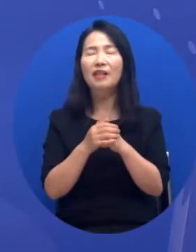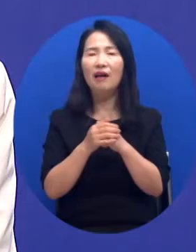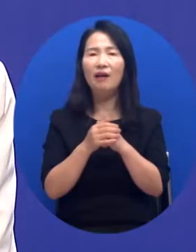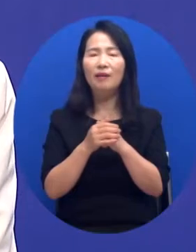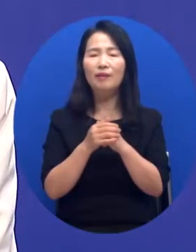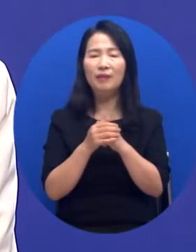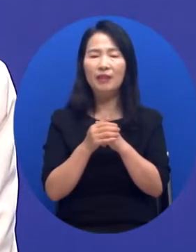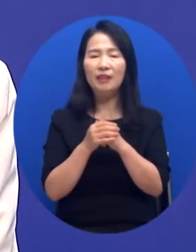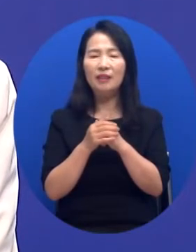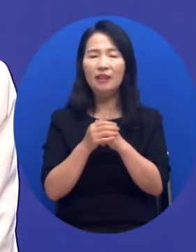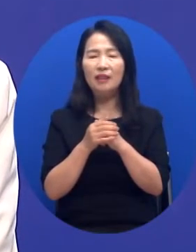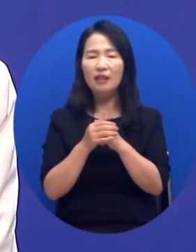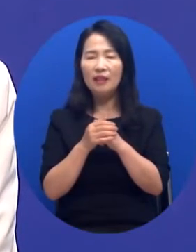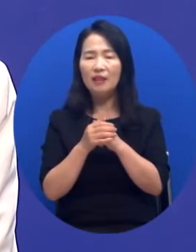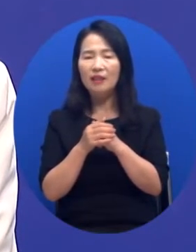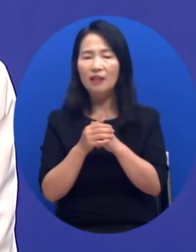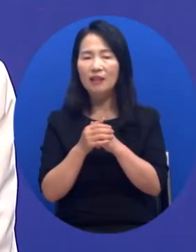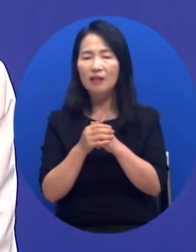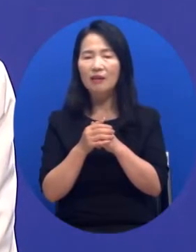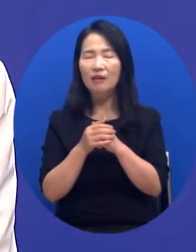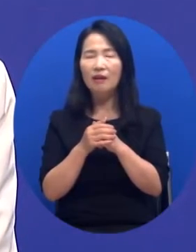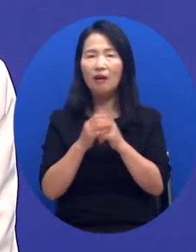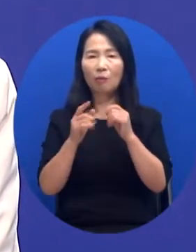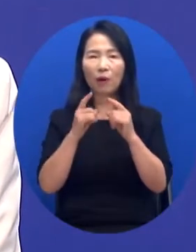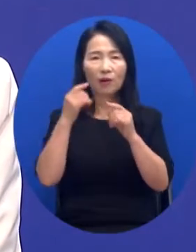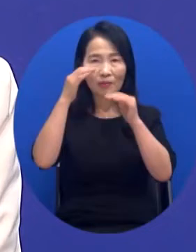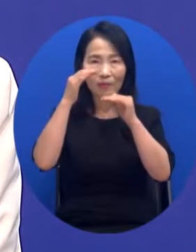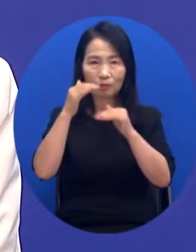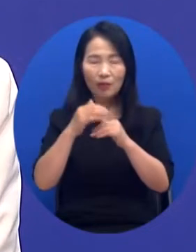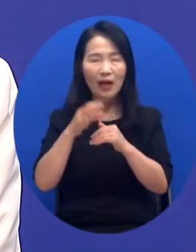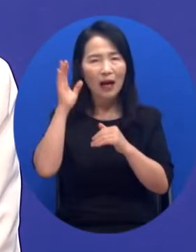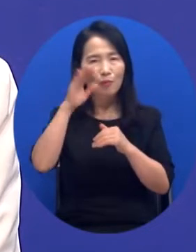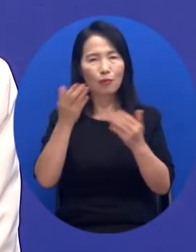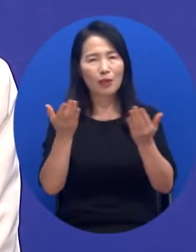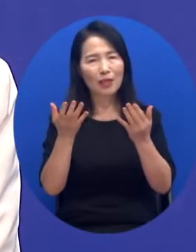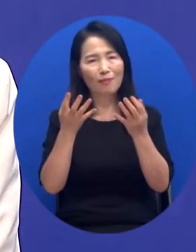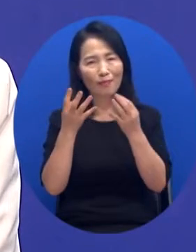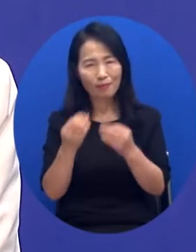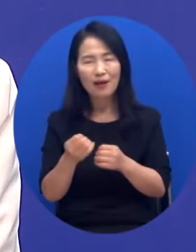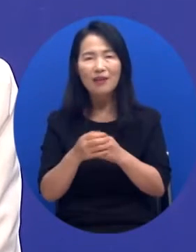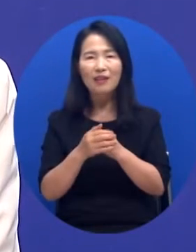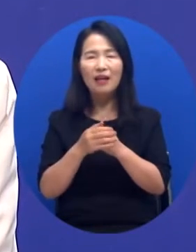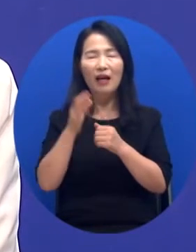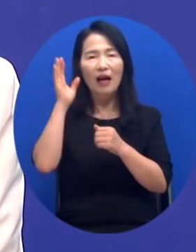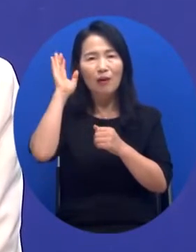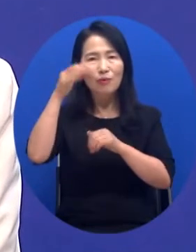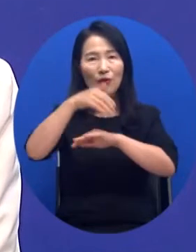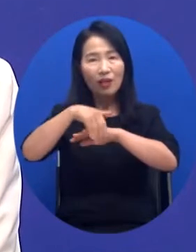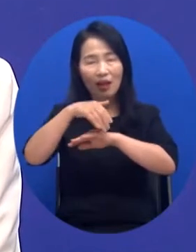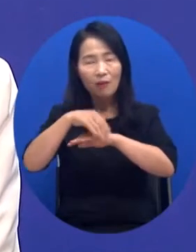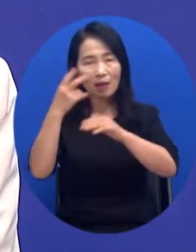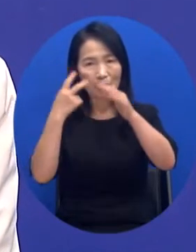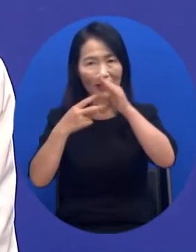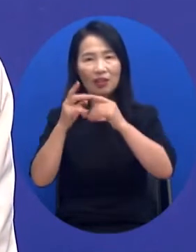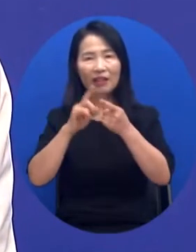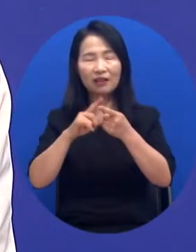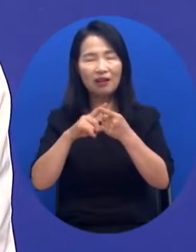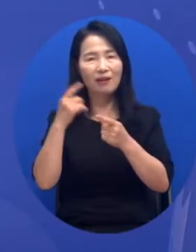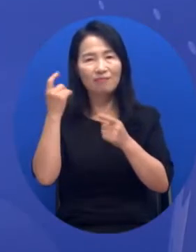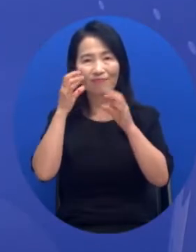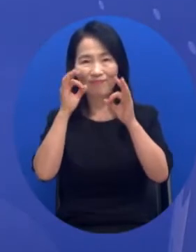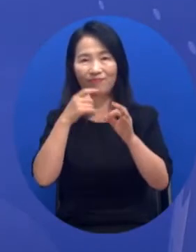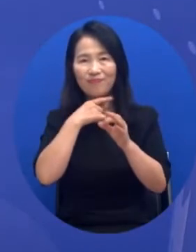알겠습니다. 자, 뭐 지금 말씀 들어보니까요, 앞으로 하실 일들이 많으실 것 같습니다. 네. 앞으로 계획과 비전 어떻게 되는지도 들어보고 싶습니다.